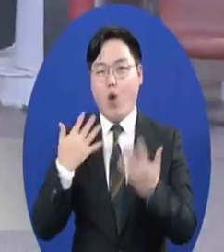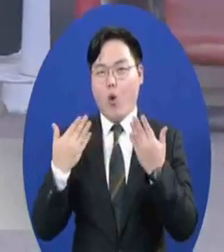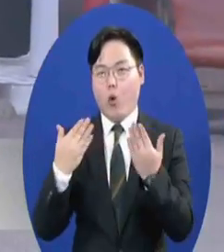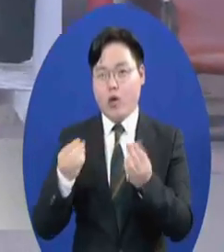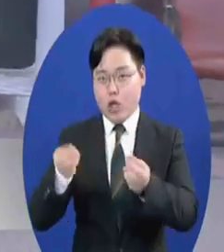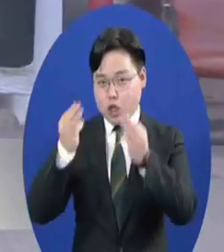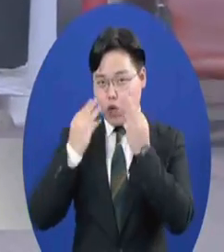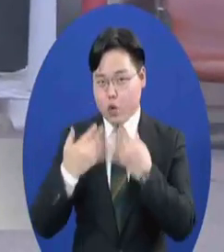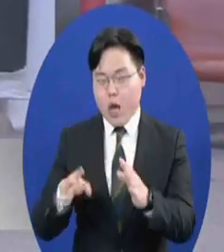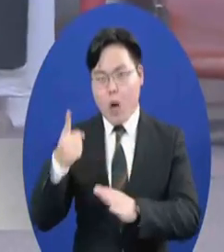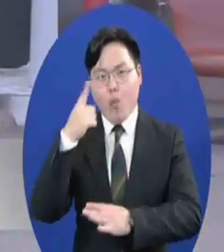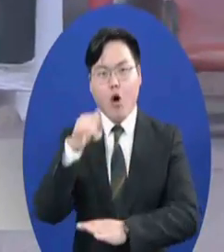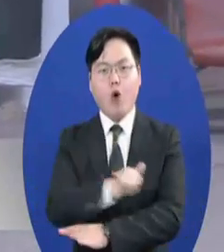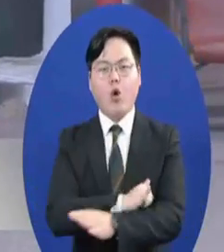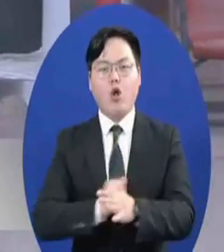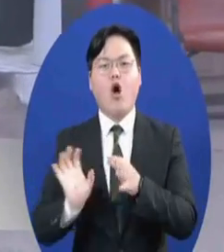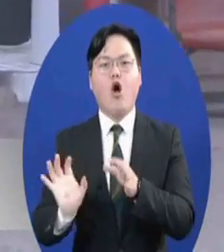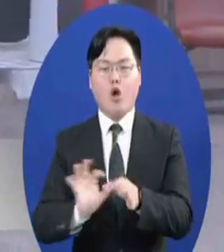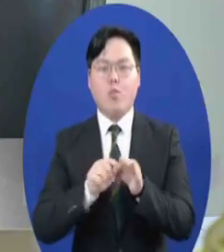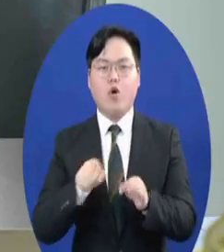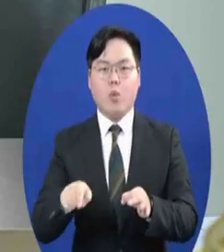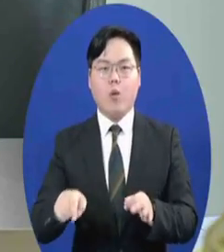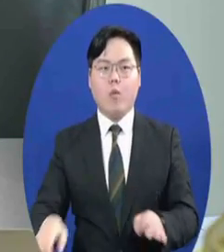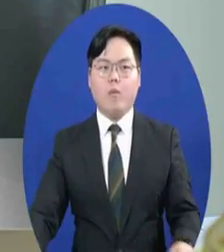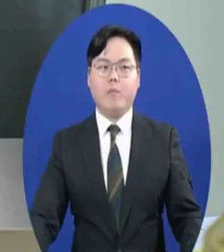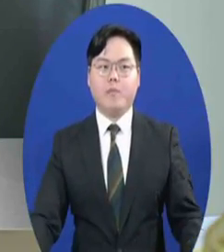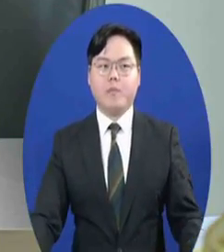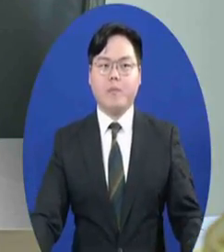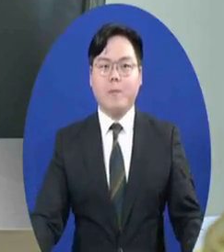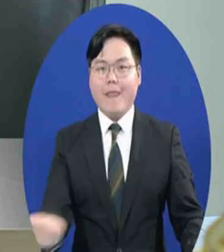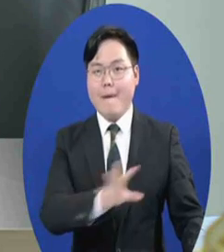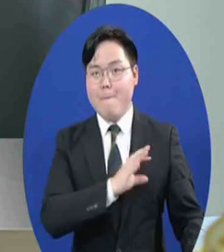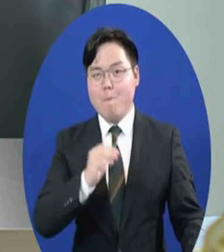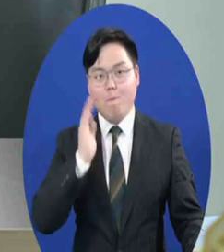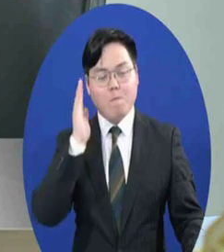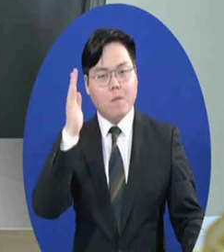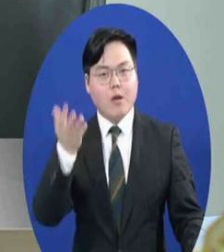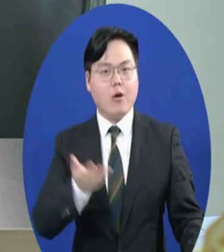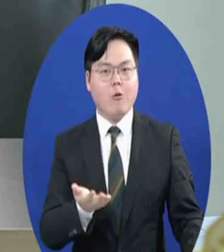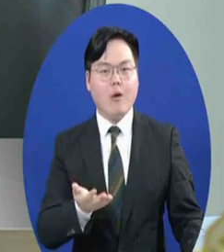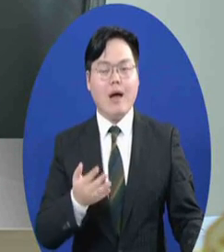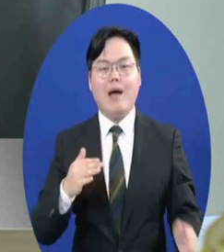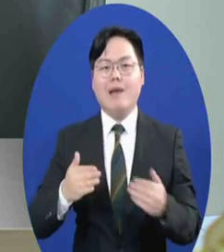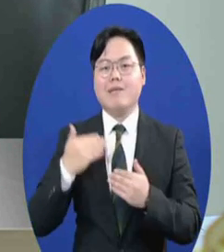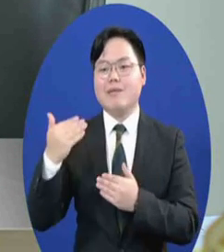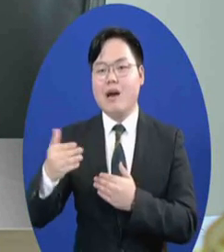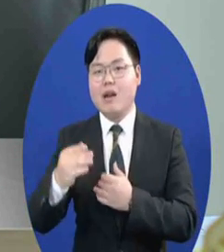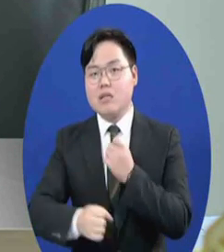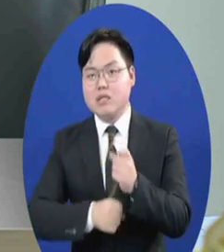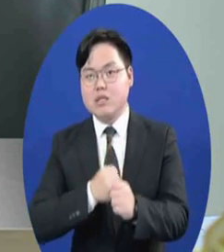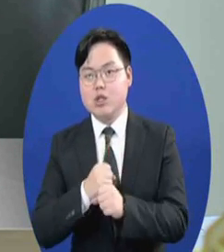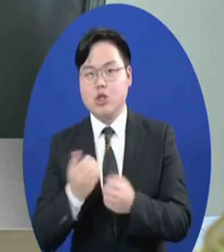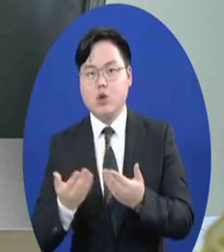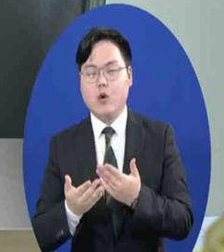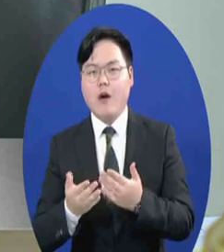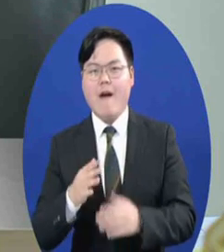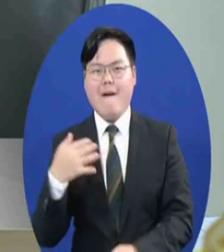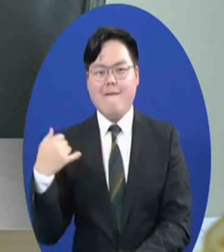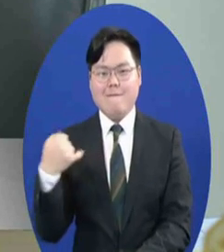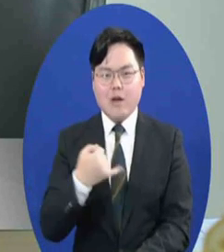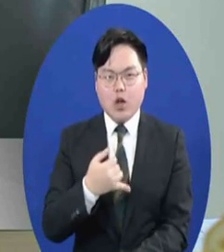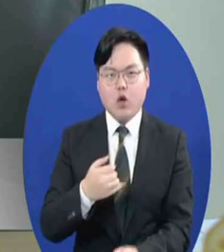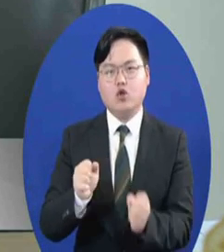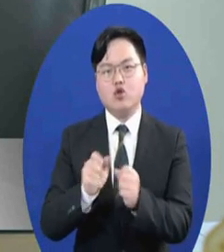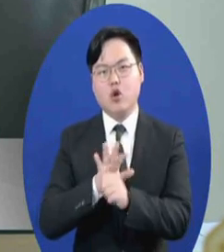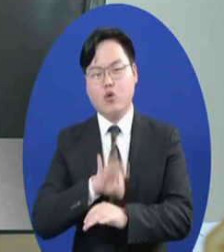шийджээ. Энэ шийдвэр Монгол улсад ч хамаатай. Бид бол цаашдаа бол эрхчлээс бол энэ харьцангуй өсөлттэй энэ вирус